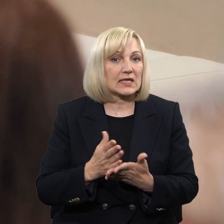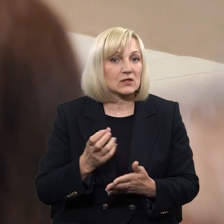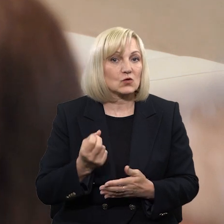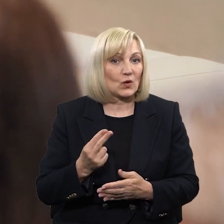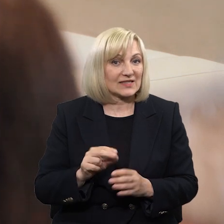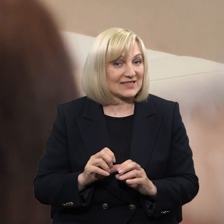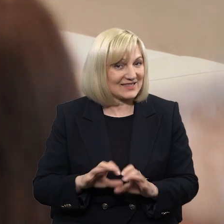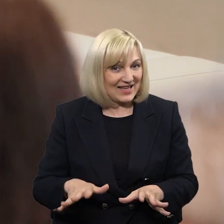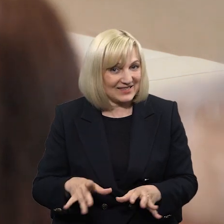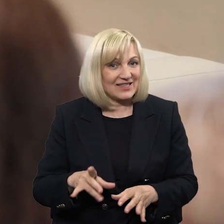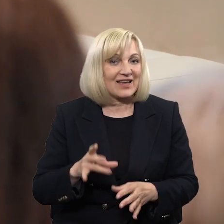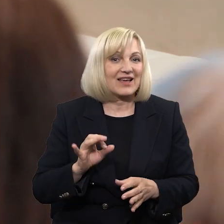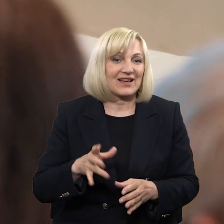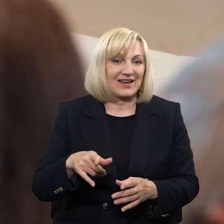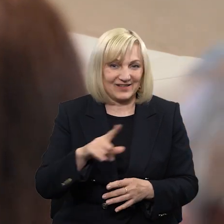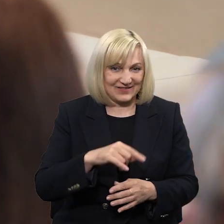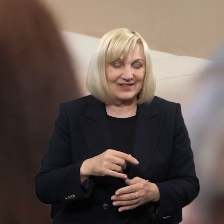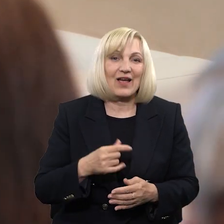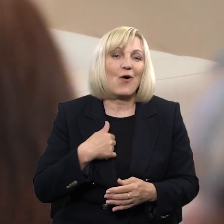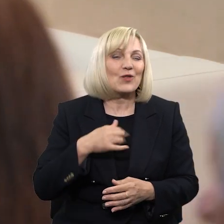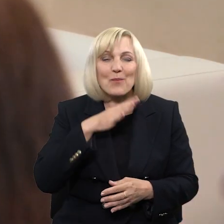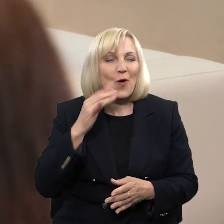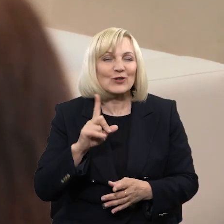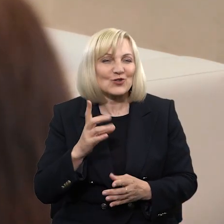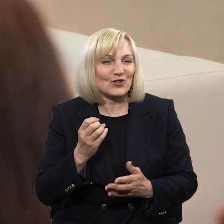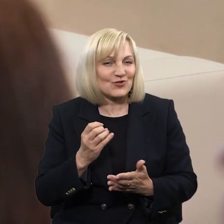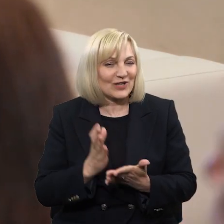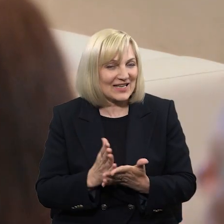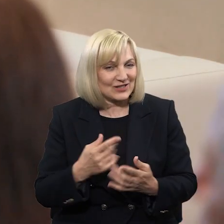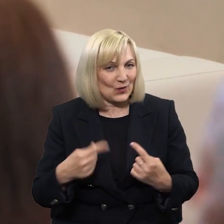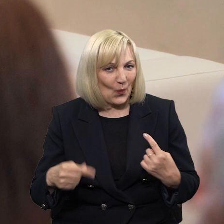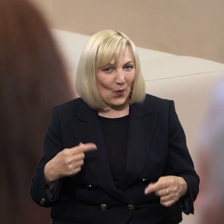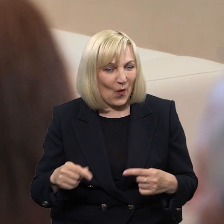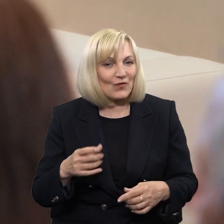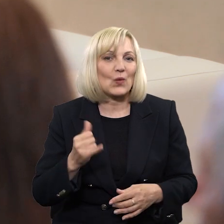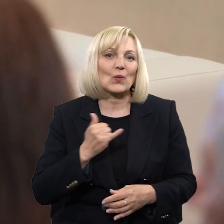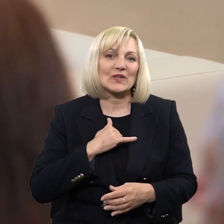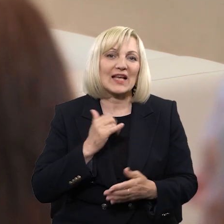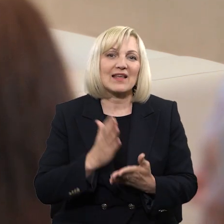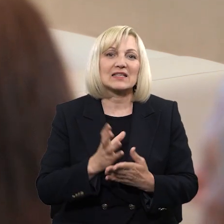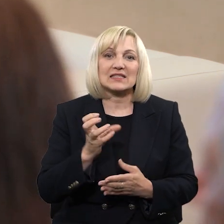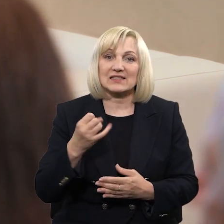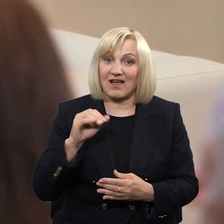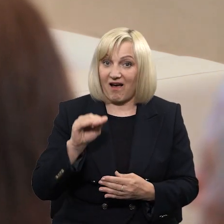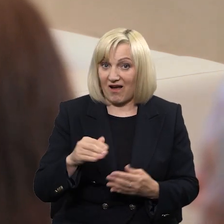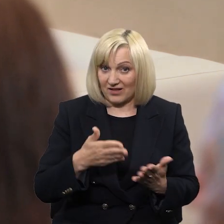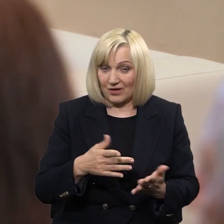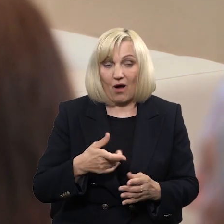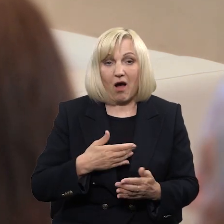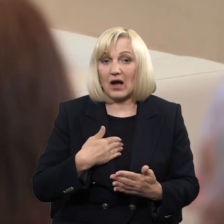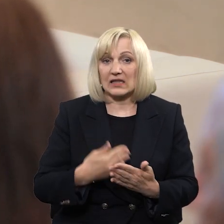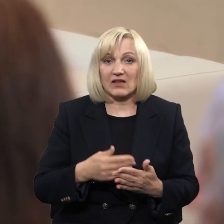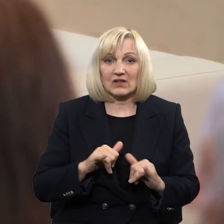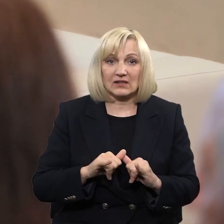есть не только социальные сети как многие другие хотели У нас есть очень много чего другого у нас также есть конечно же сайт который